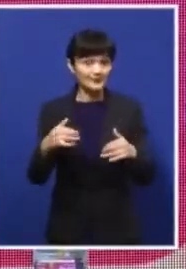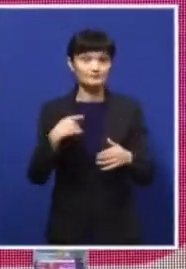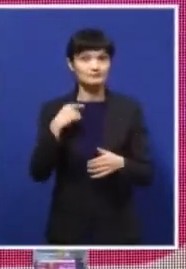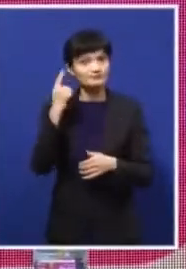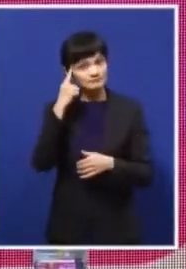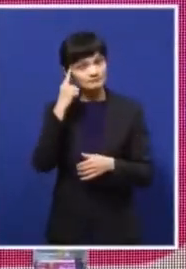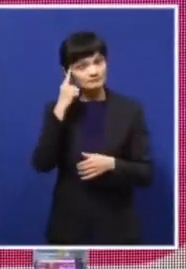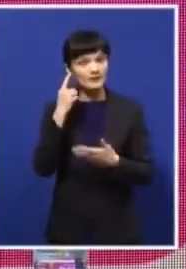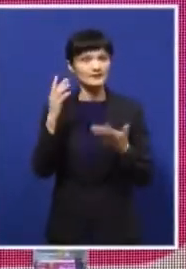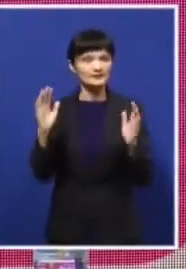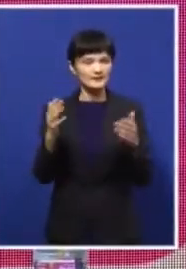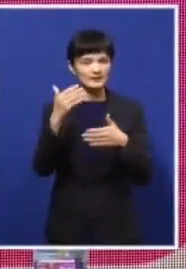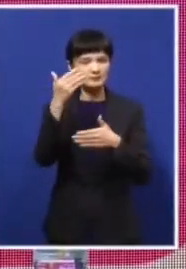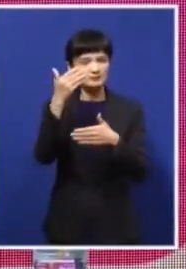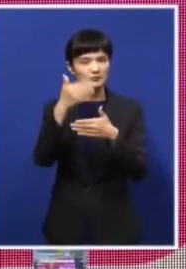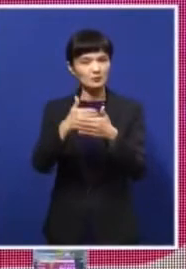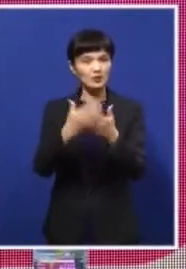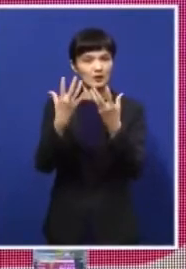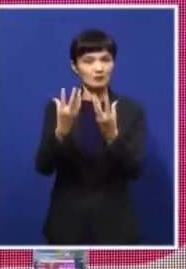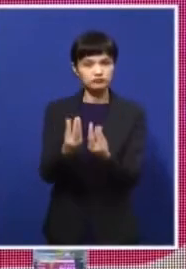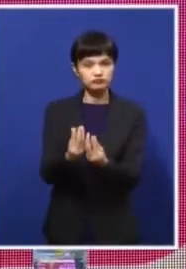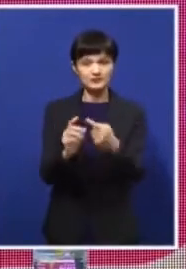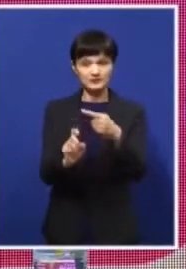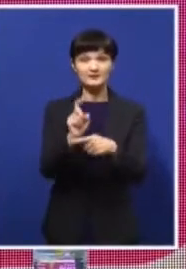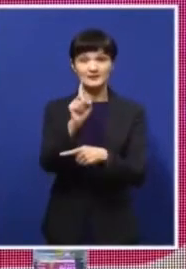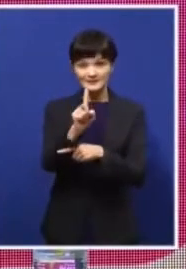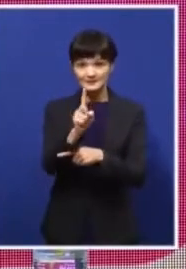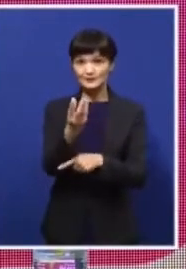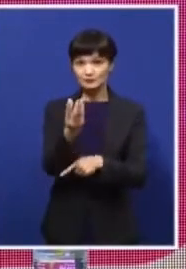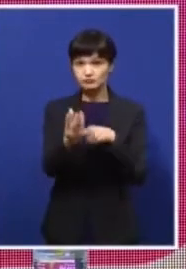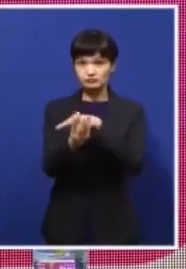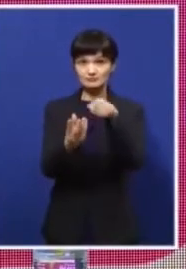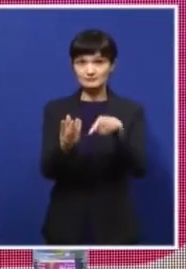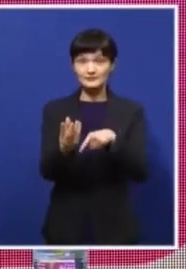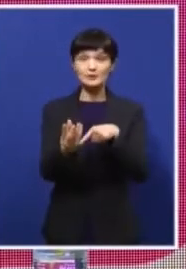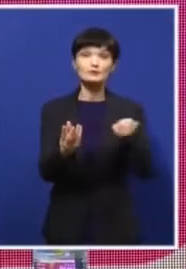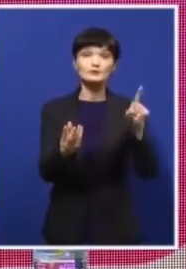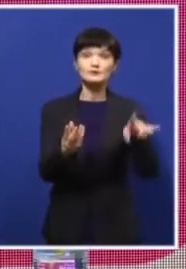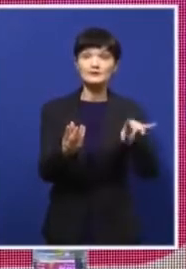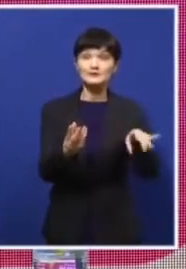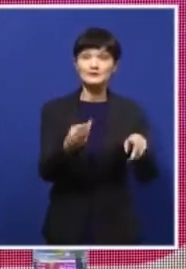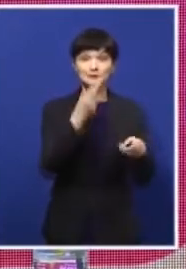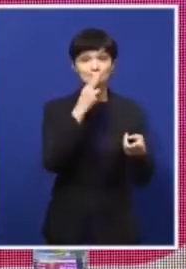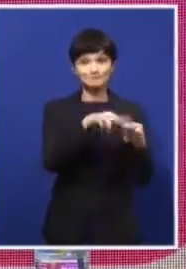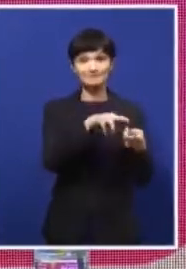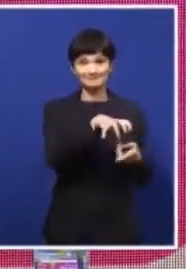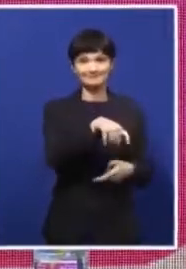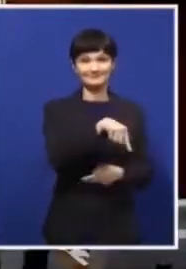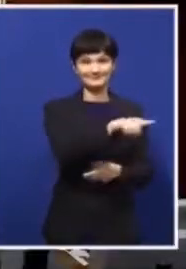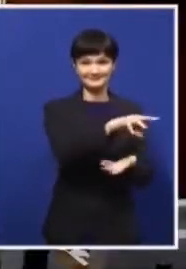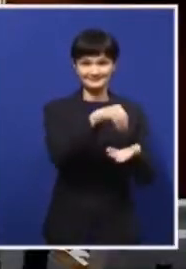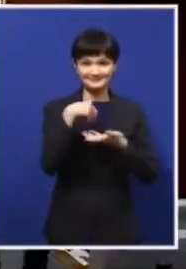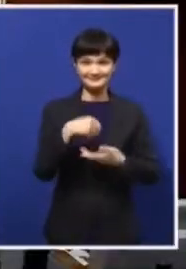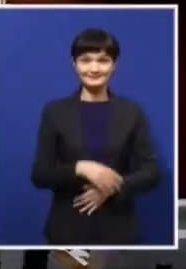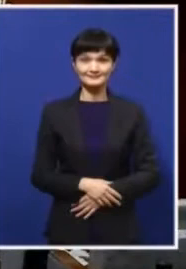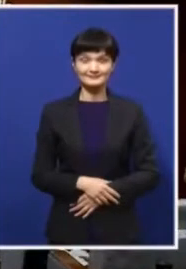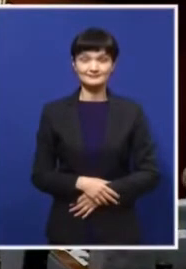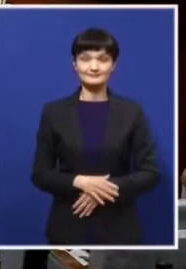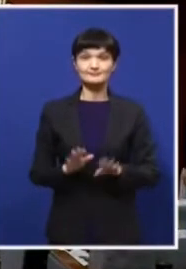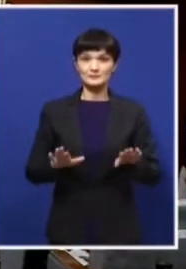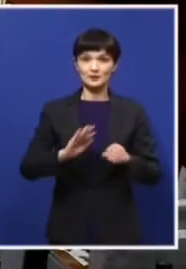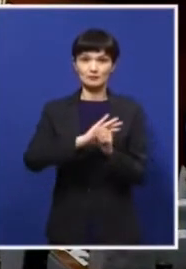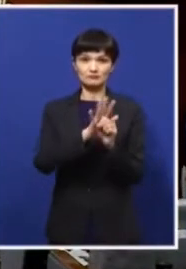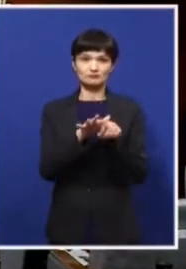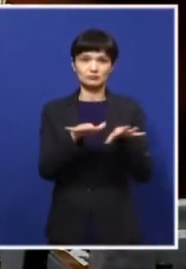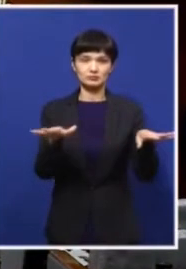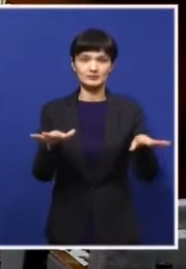后的1/10左右，那这样的话就比较是邮局能够消化的一个量。希望有回答您的问题。 好，其实疫情的期间那个邮局也